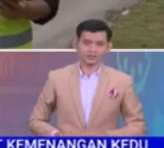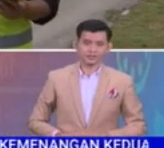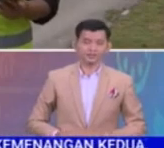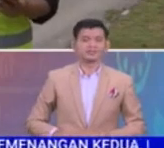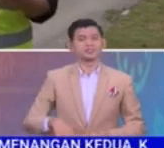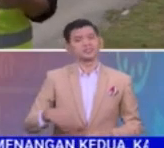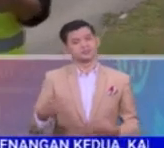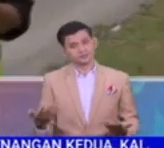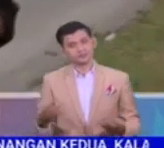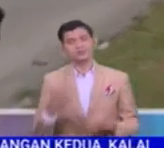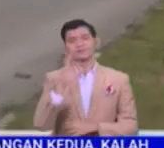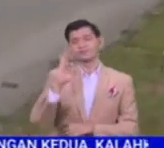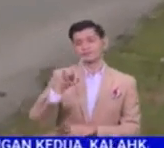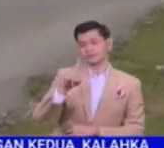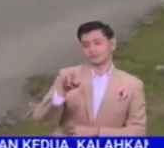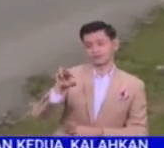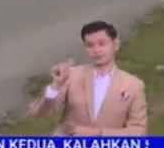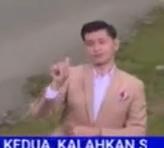Baik Fazura,